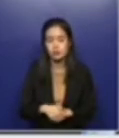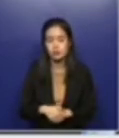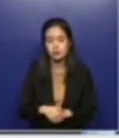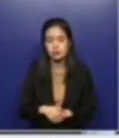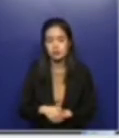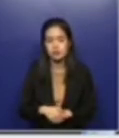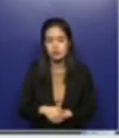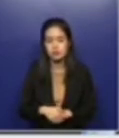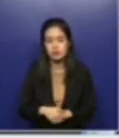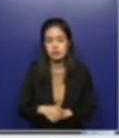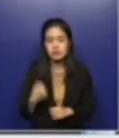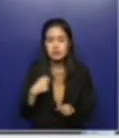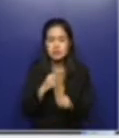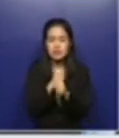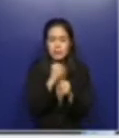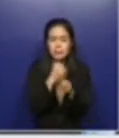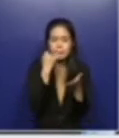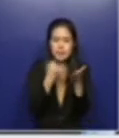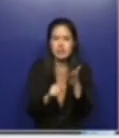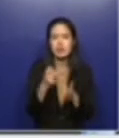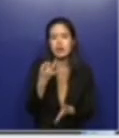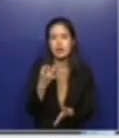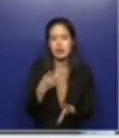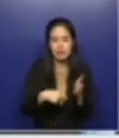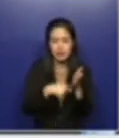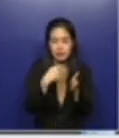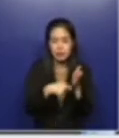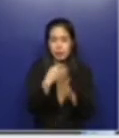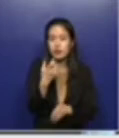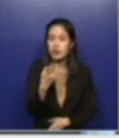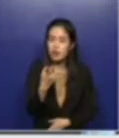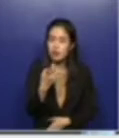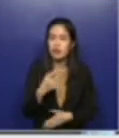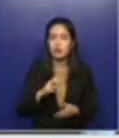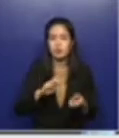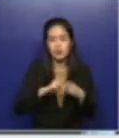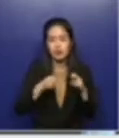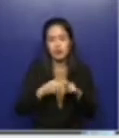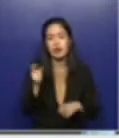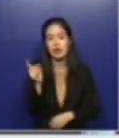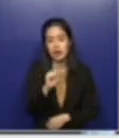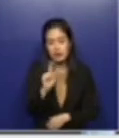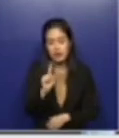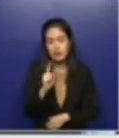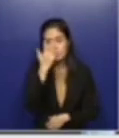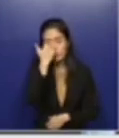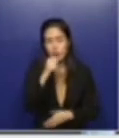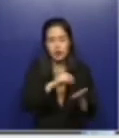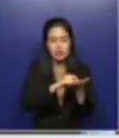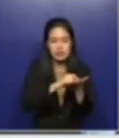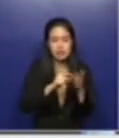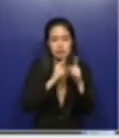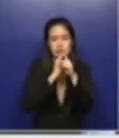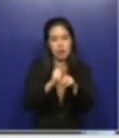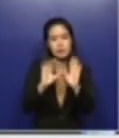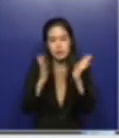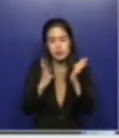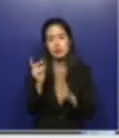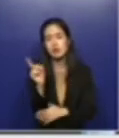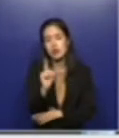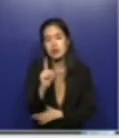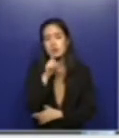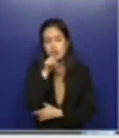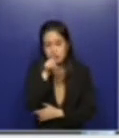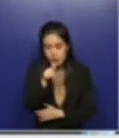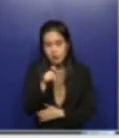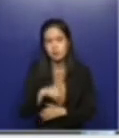เนี่ยมันผิดพลาดบกพร่องอย่างไรเป็นเพราะตัวเงื่อนไขมันผิดเขียนไม่ครอบคลุมหรือเป็นเพราะผู้ปฏิบัติงานไม่ท